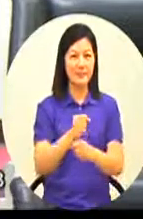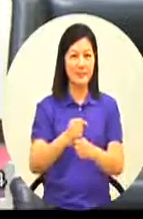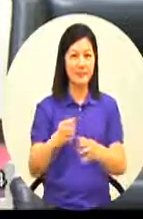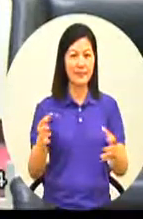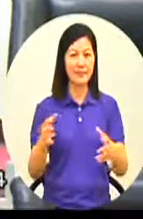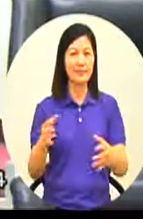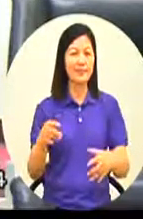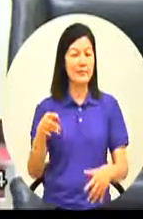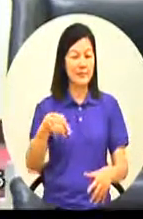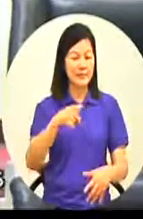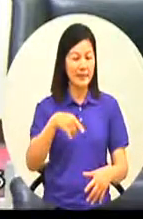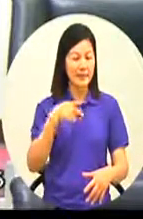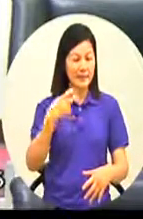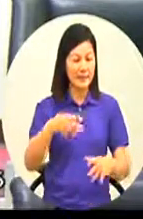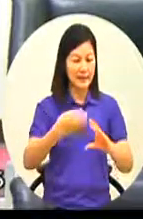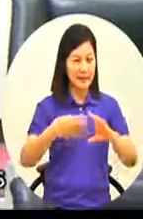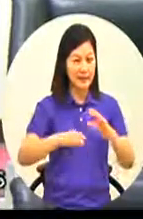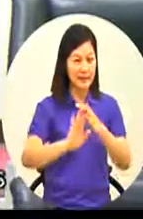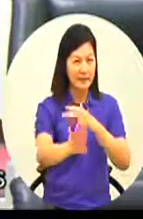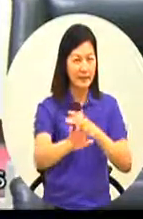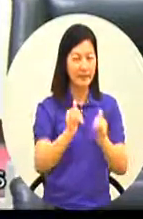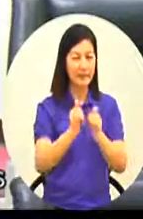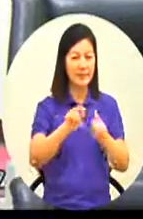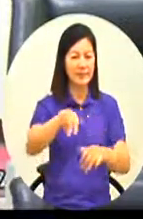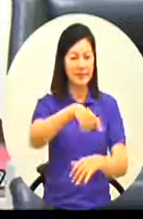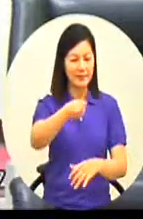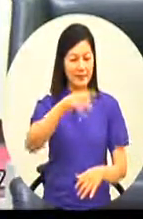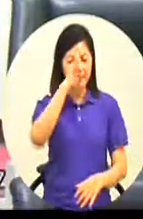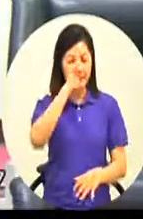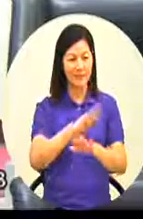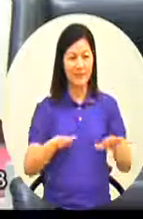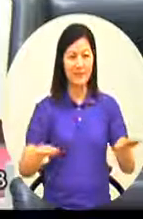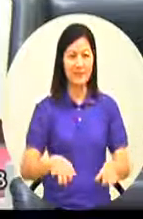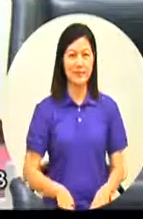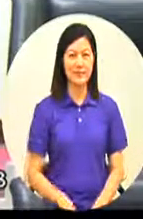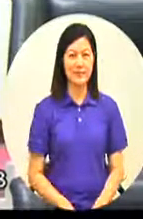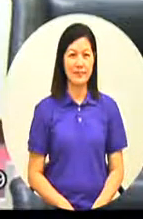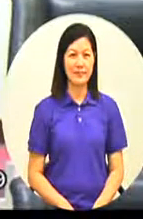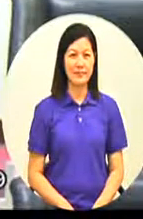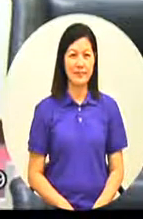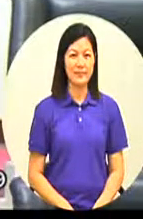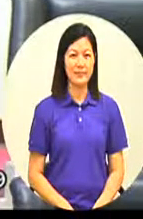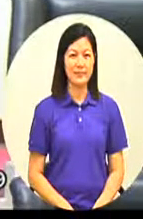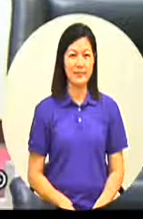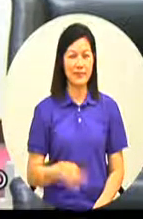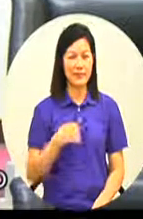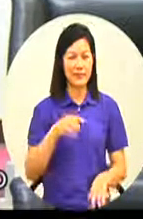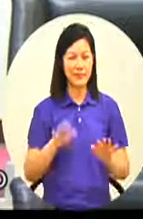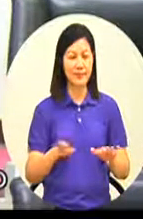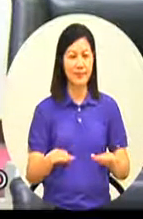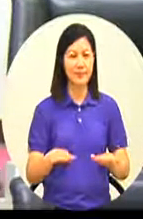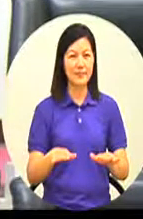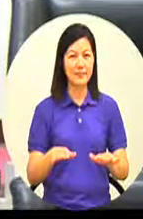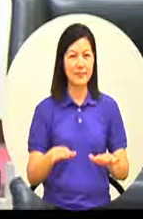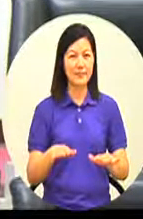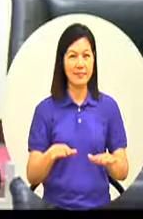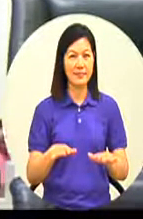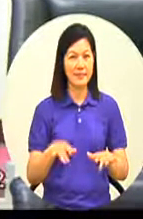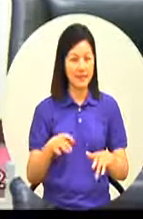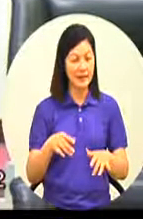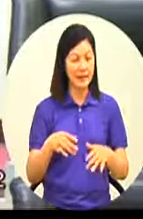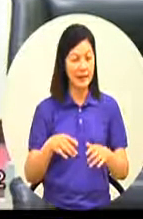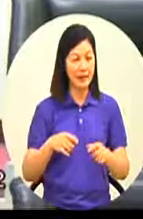关心咱高雄市情的咱的市民朋友，大家午安。我伫遮借着一个服务案件的案例咧，来提